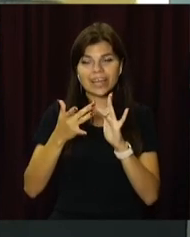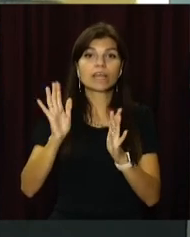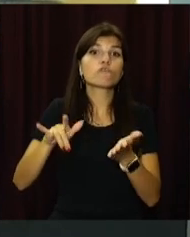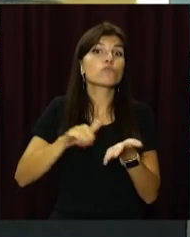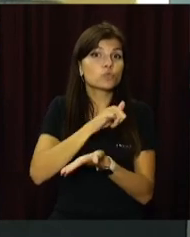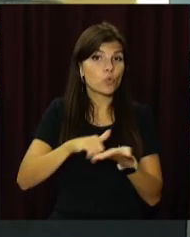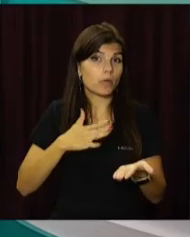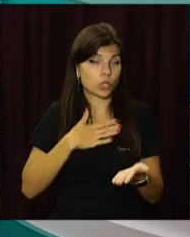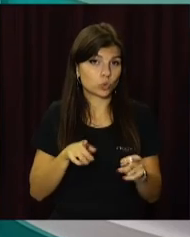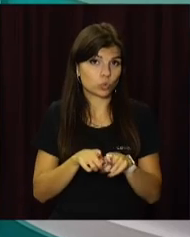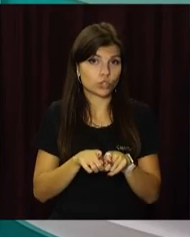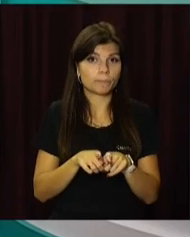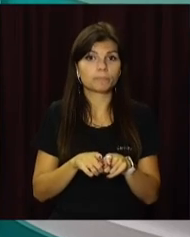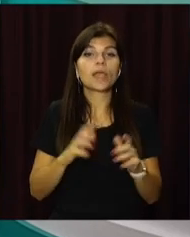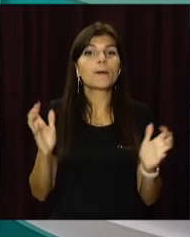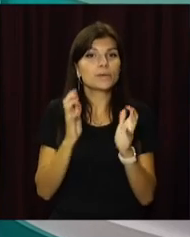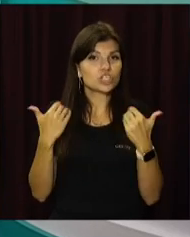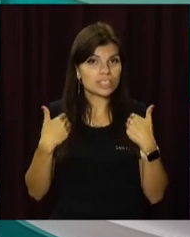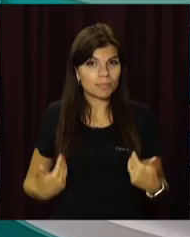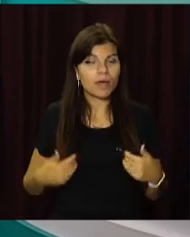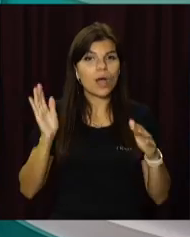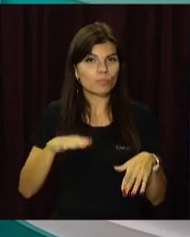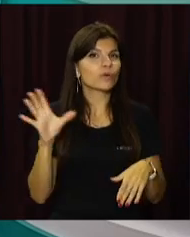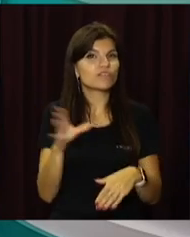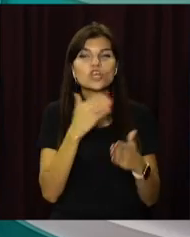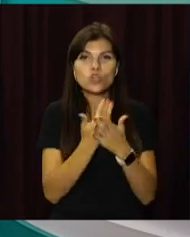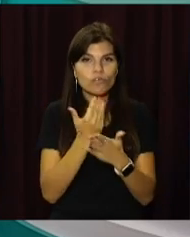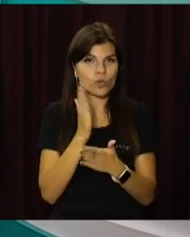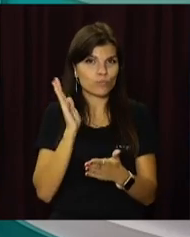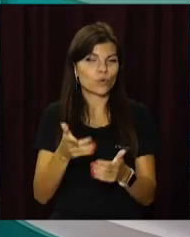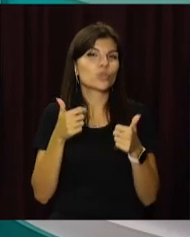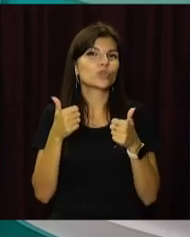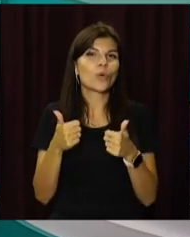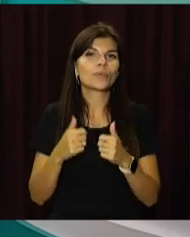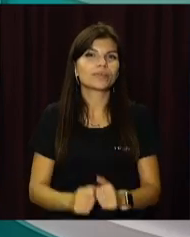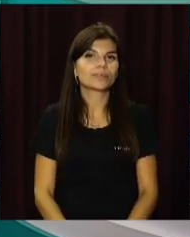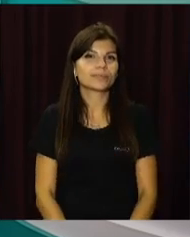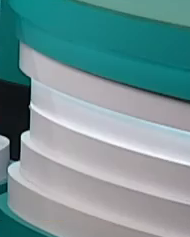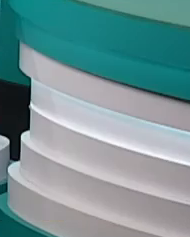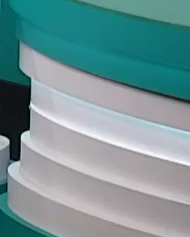нашому YouTube-каналі. Бережіть себе і нехай всі новини будуть добрими.